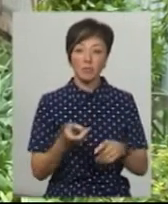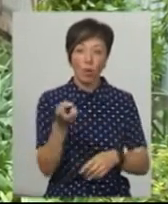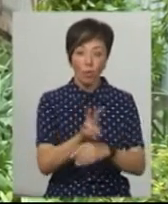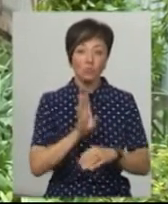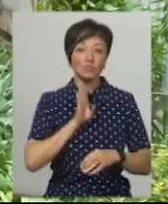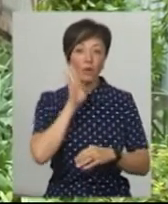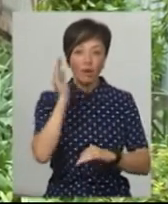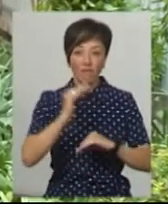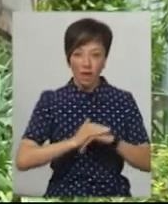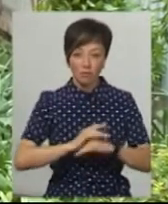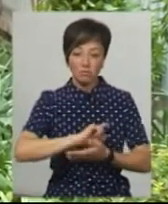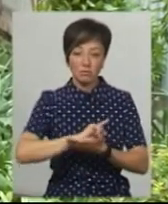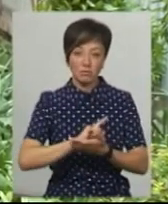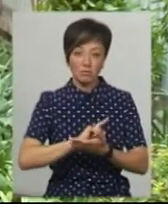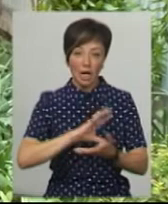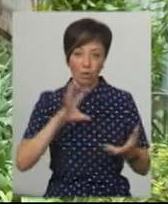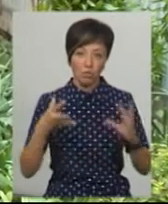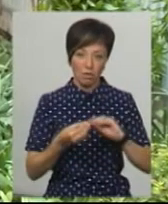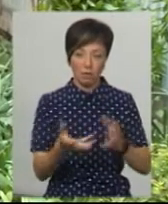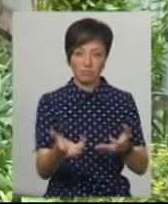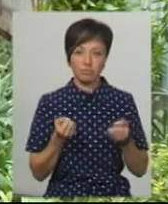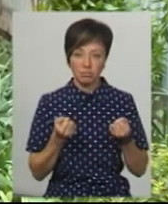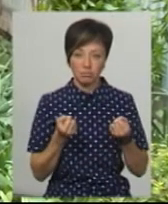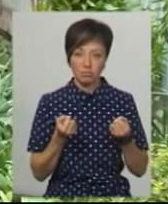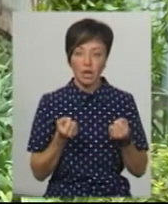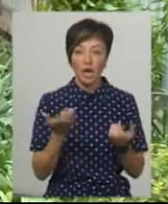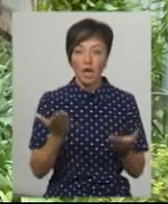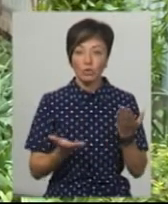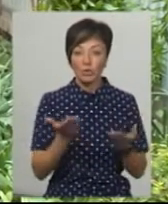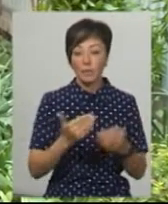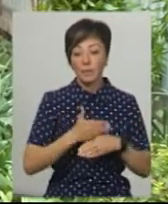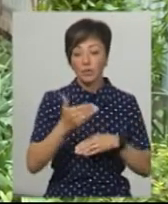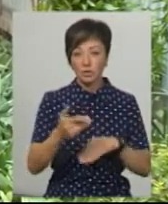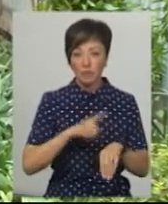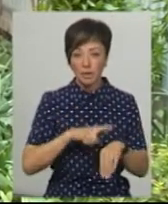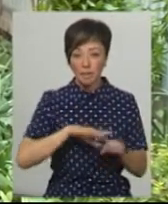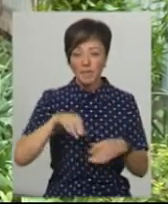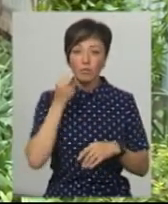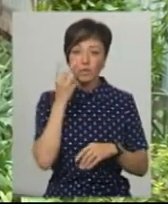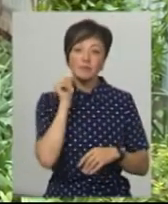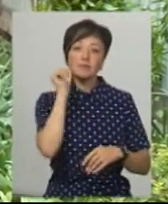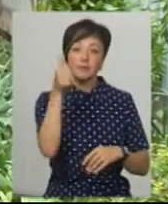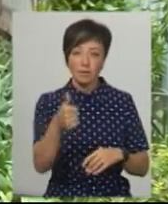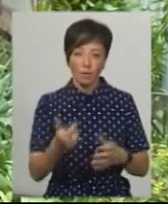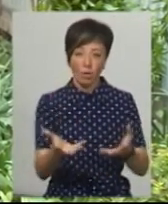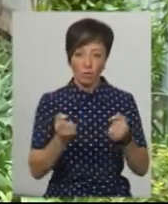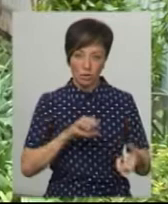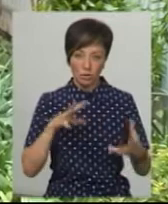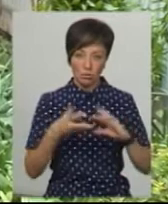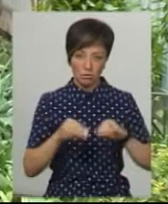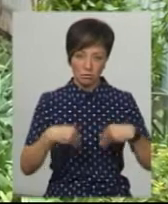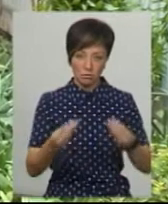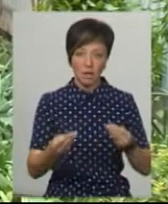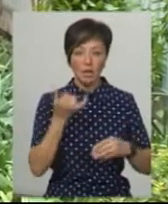то вже вечором можеш отримати результати всі. Якщо приходиш десь пізніше, трохи після обіду, то вже на наступний день тобі дають